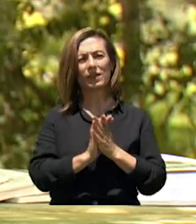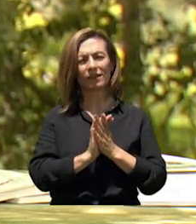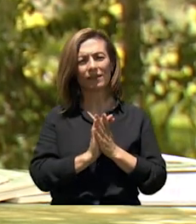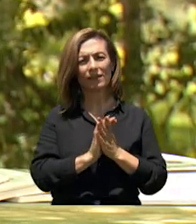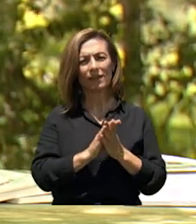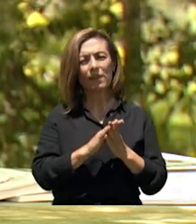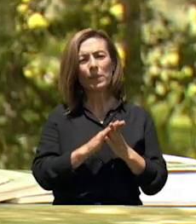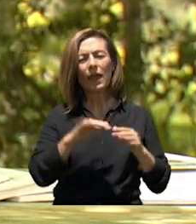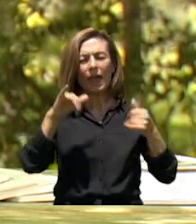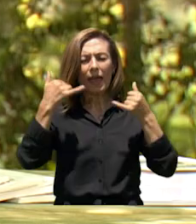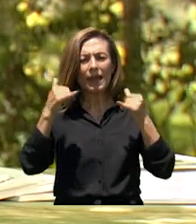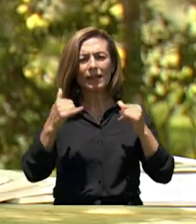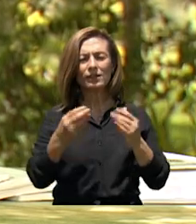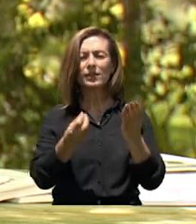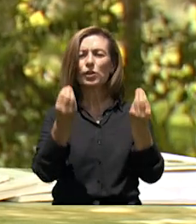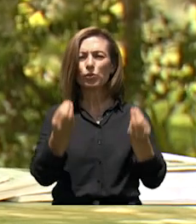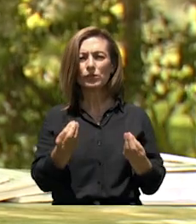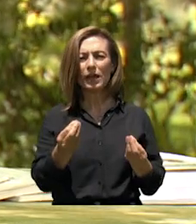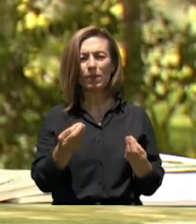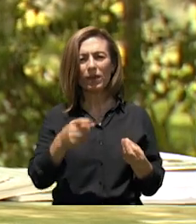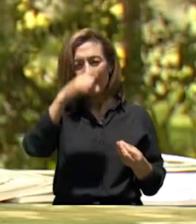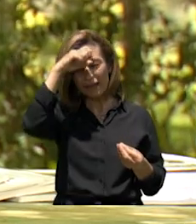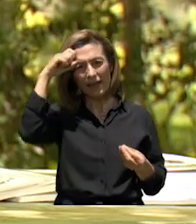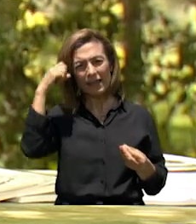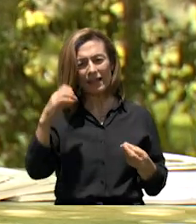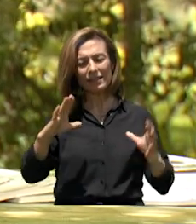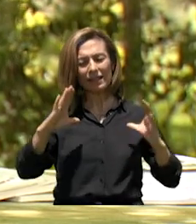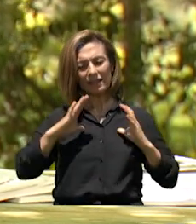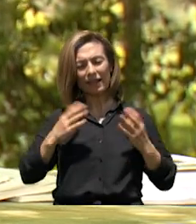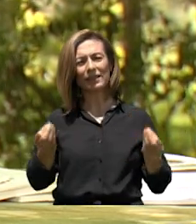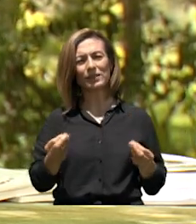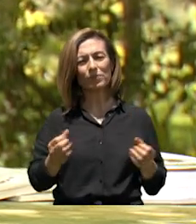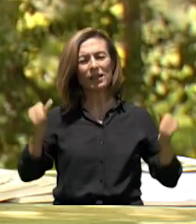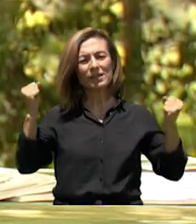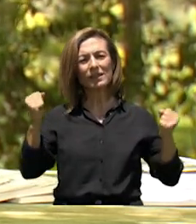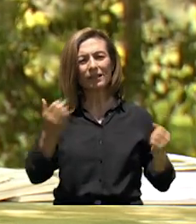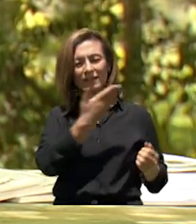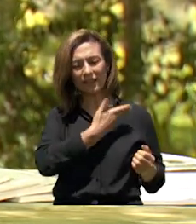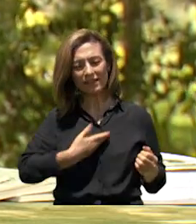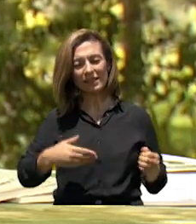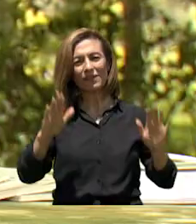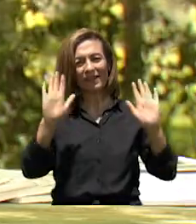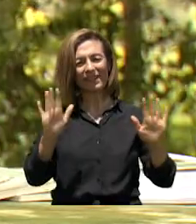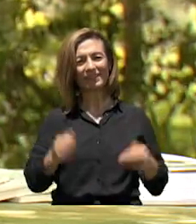ve eğlenceli bir yaz tatili geçirmeniz temennisiyle Sağlıkla ve Sevgiyle kalın hoşçakalın